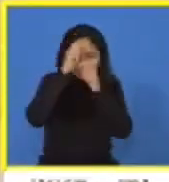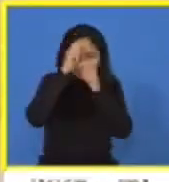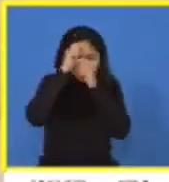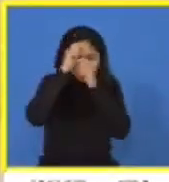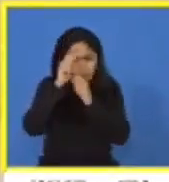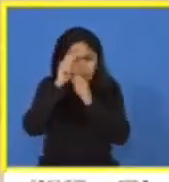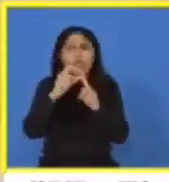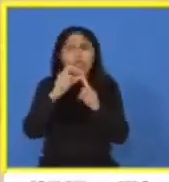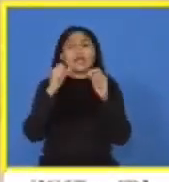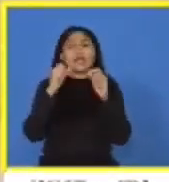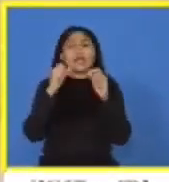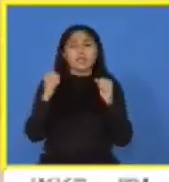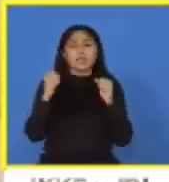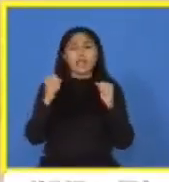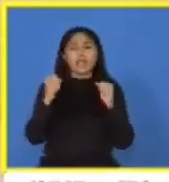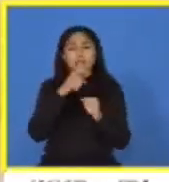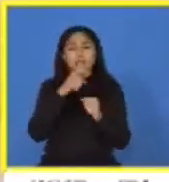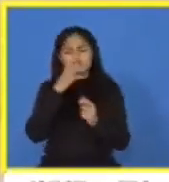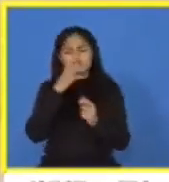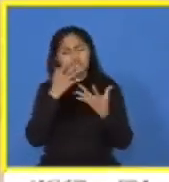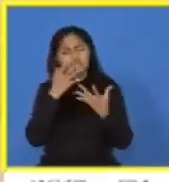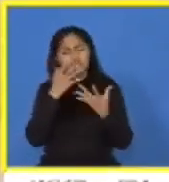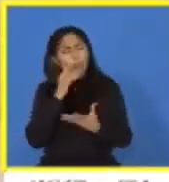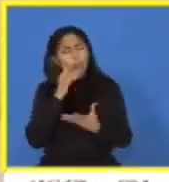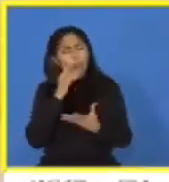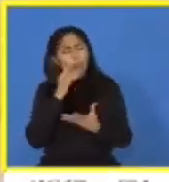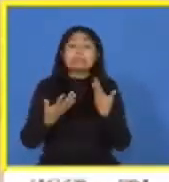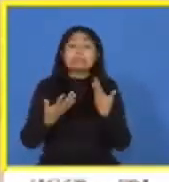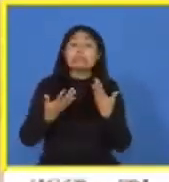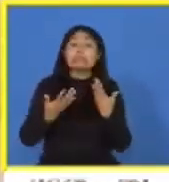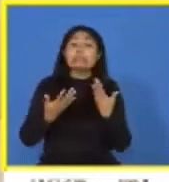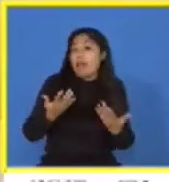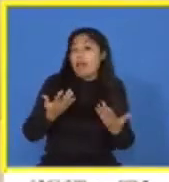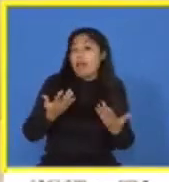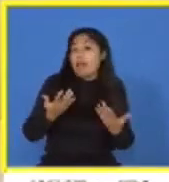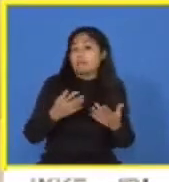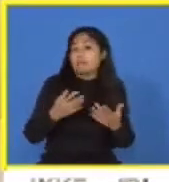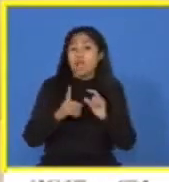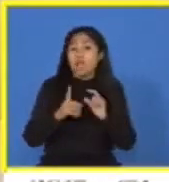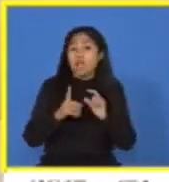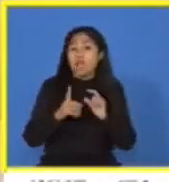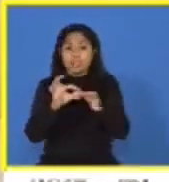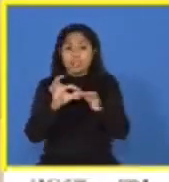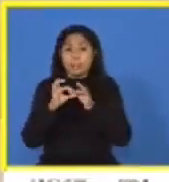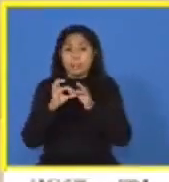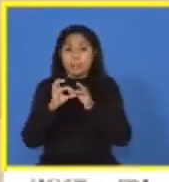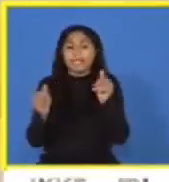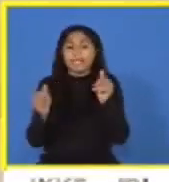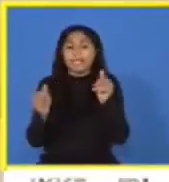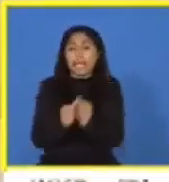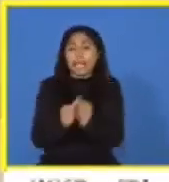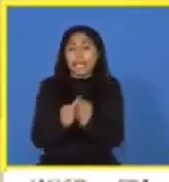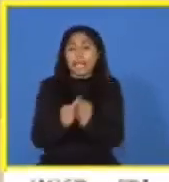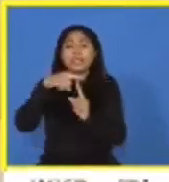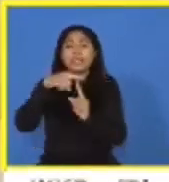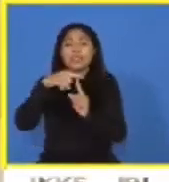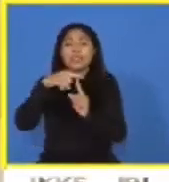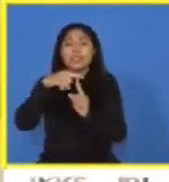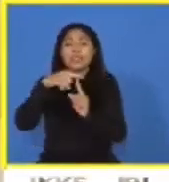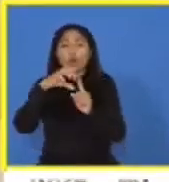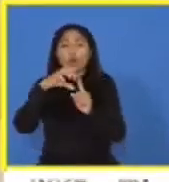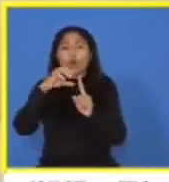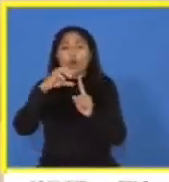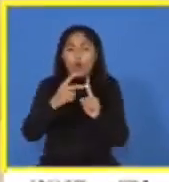Nah, seandainya saja, apakah Dinas Kesehatan dari sisi promosi ini juga bekerja sama dengan misalnya tokoh-tokoh agama,